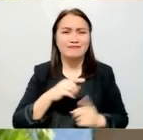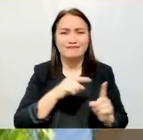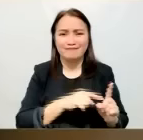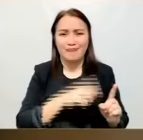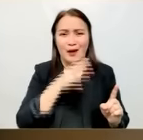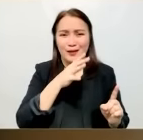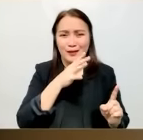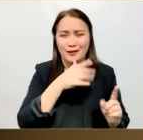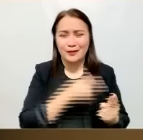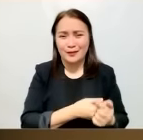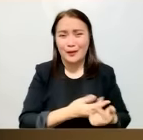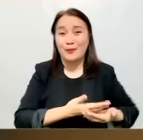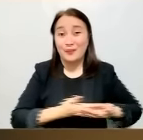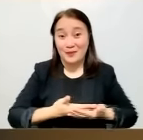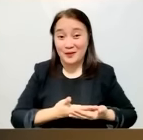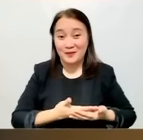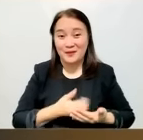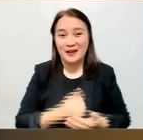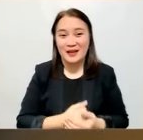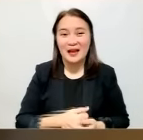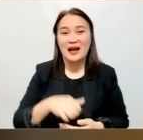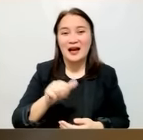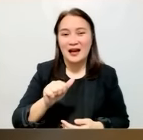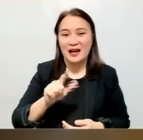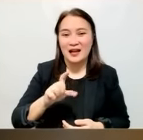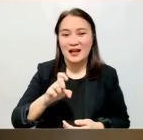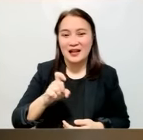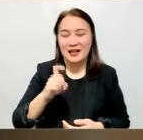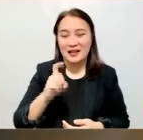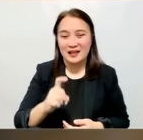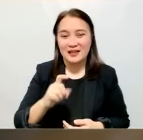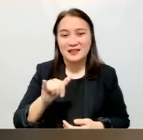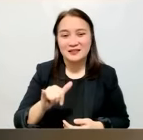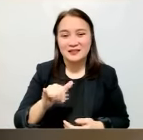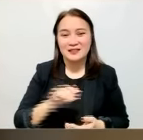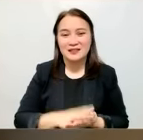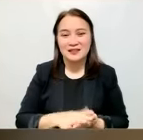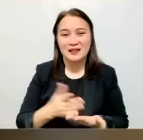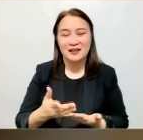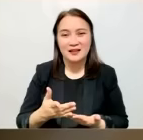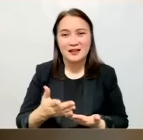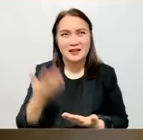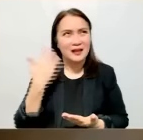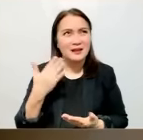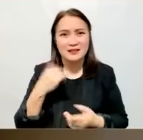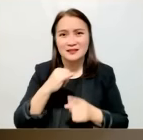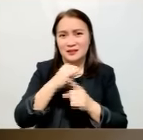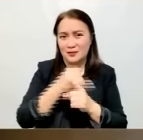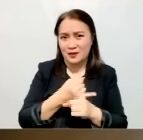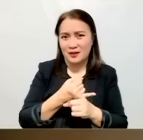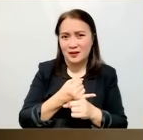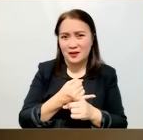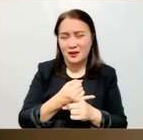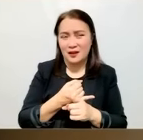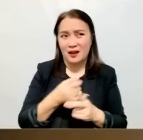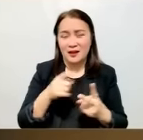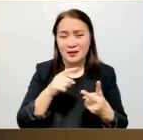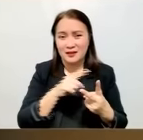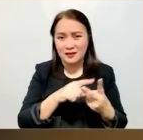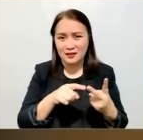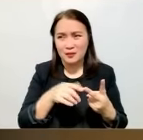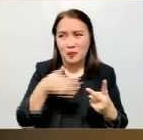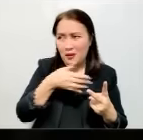Alexis Wapenko. Matatandaan ha na nag-IG story si Alexis nitong Enero lamang na pinalayas daw silang mag-ina ni Diego. Diego